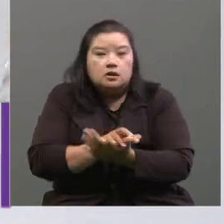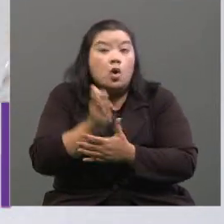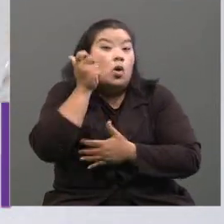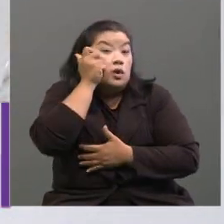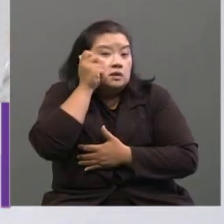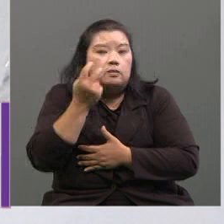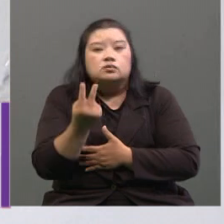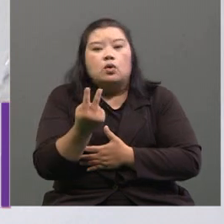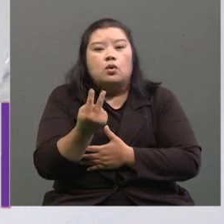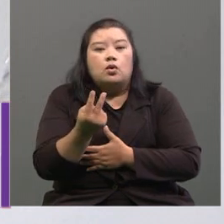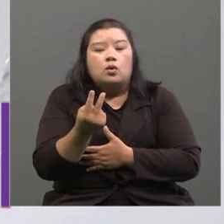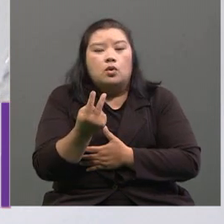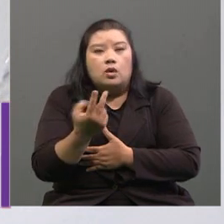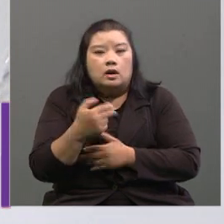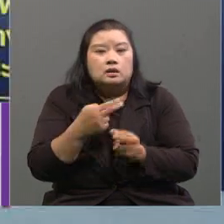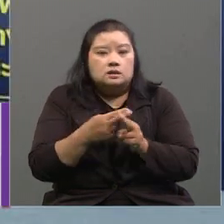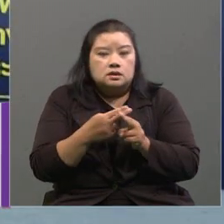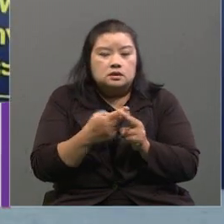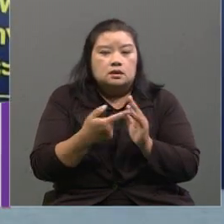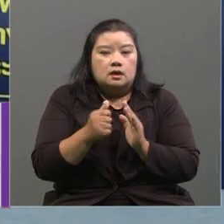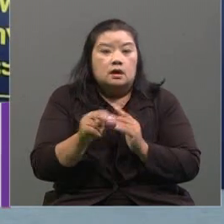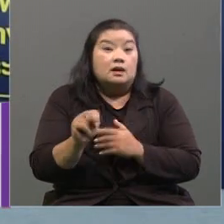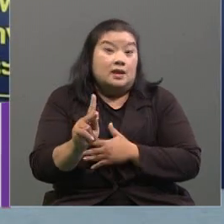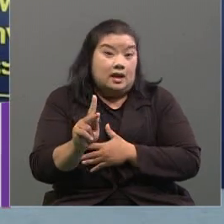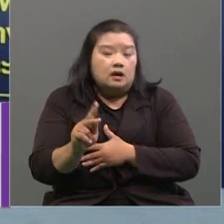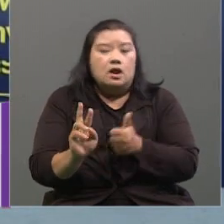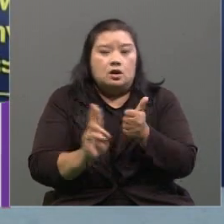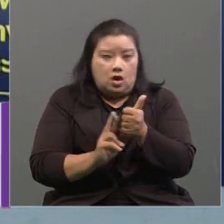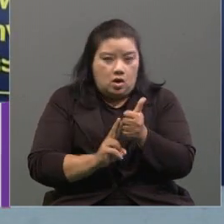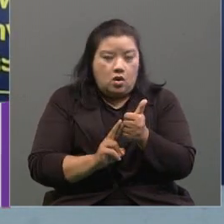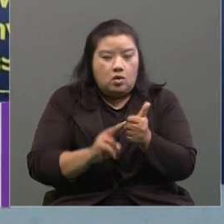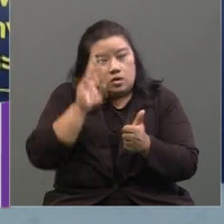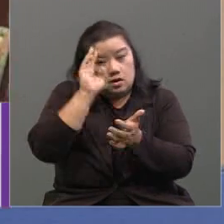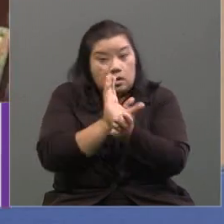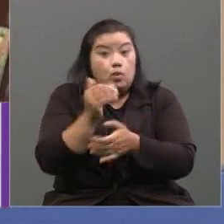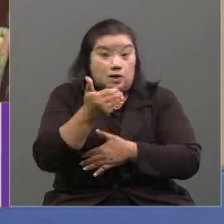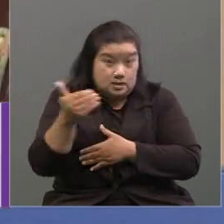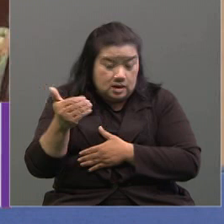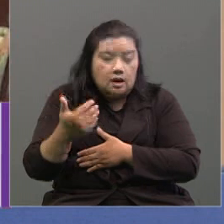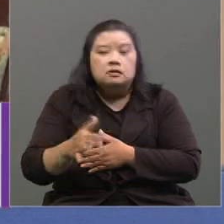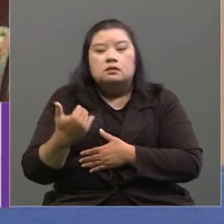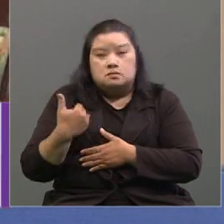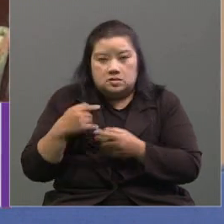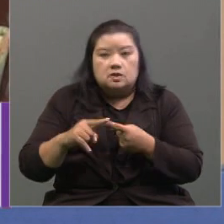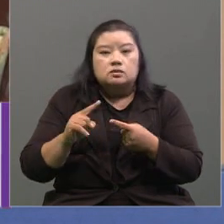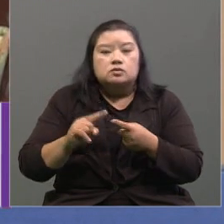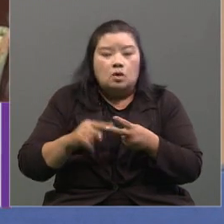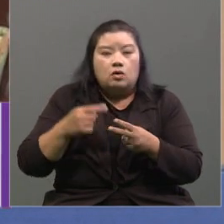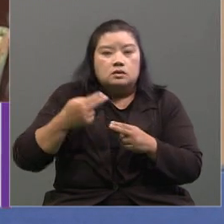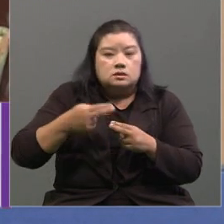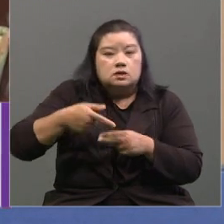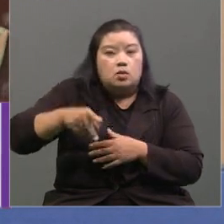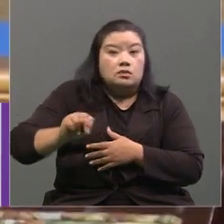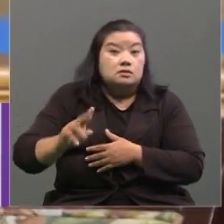2เครื่องค่ะพันตำรวจเอกอเนกเตาสุภาพรองผู้บังคับการปราบปรามพร้อมด้วยด้วยพันตำรวจเอกพรศักดิ์เลรุจิราลัย